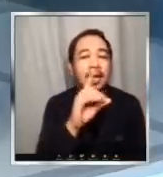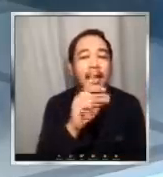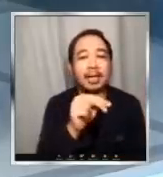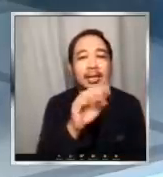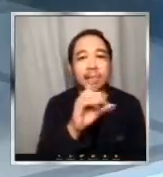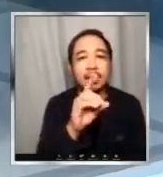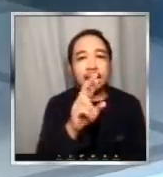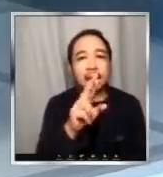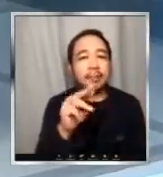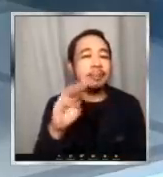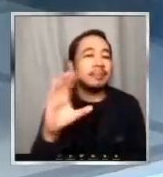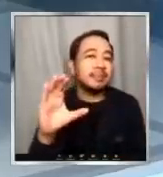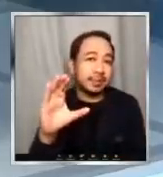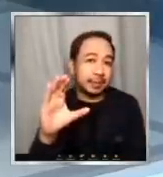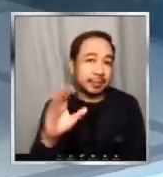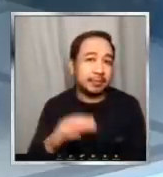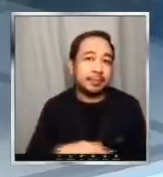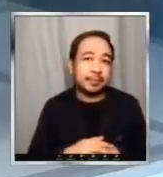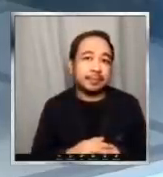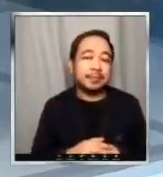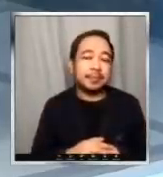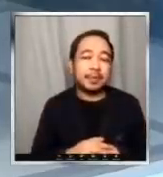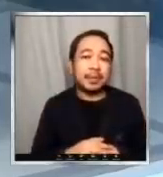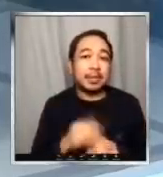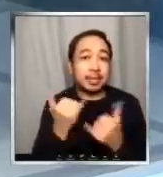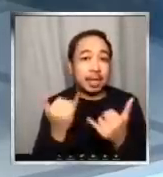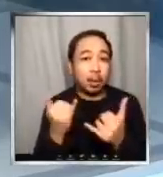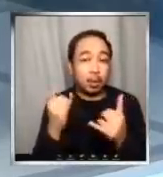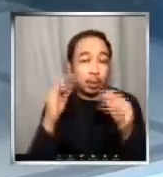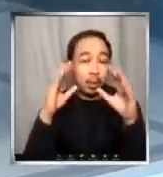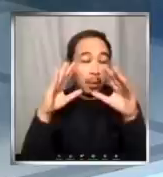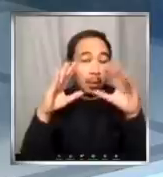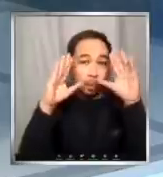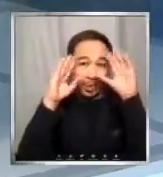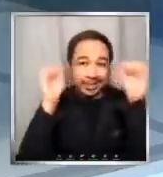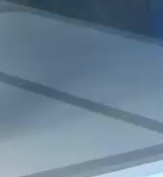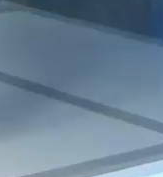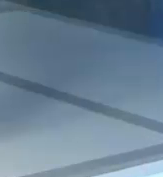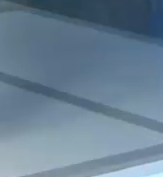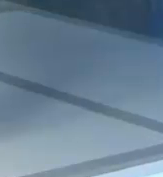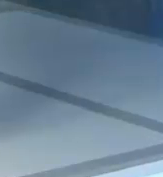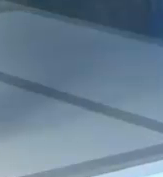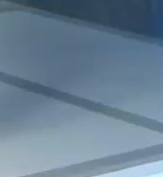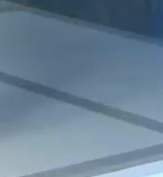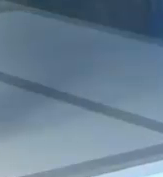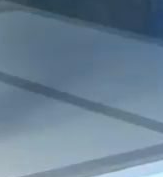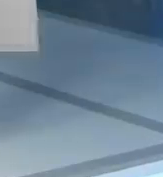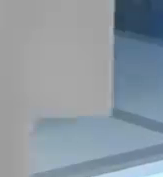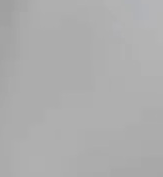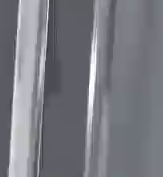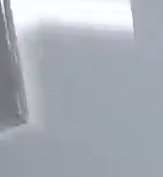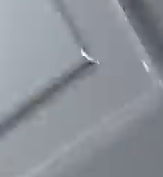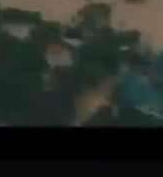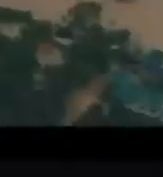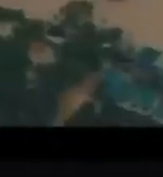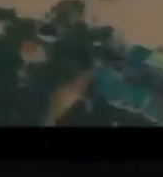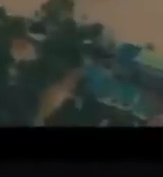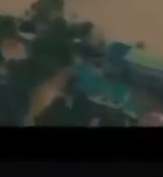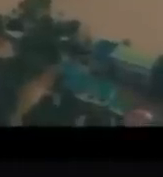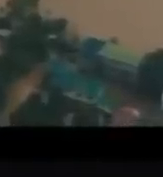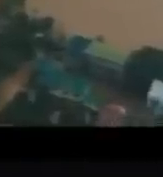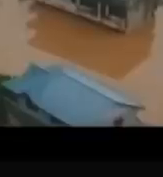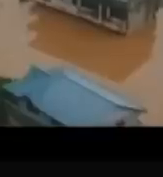o NDRRMC. Ang depensa ng palasyo sa bagong task force na yan, tinutukan ni Joseph Moro.